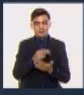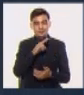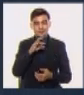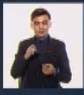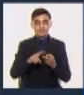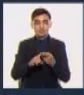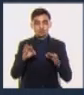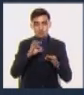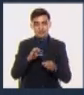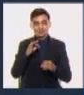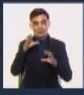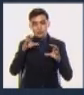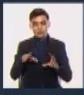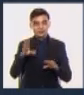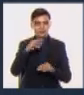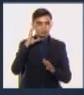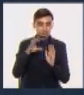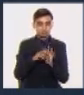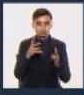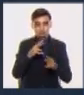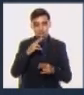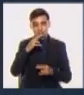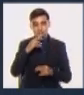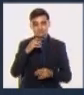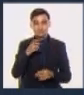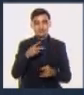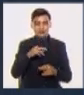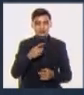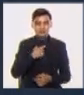коронавирусе и о том, какие правила всем нам необходимо соблюдать ради нашей безопасности.